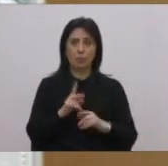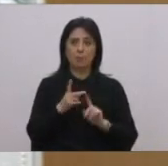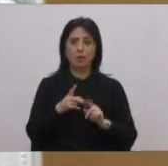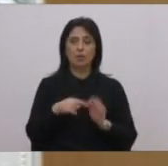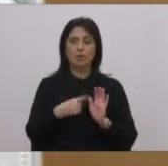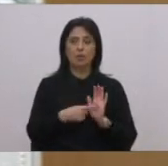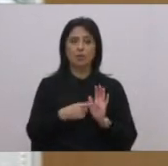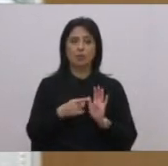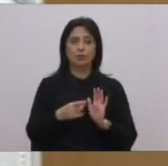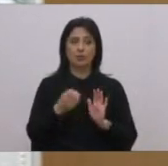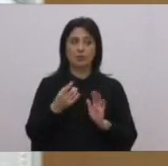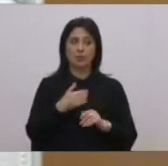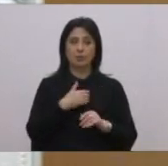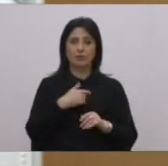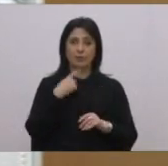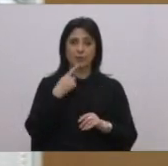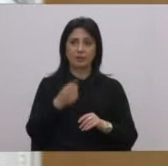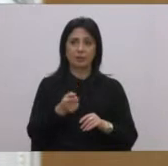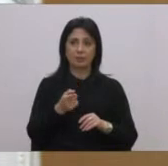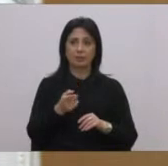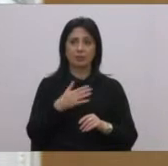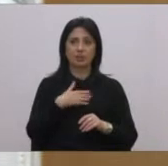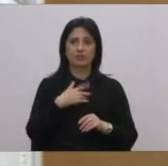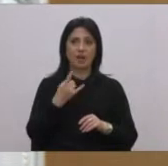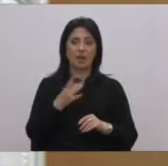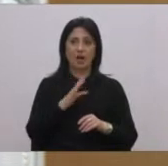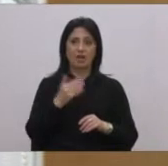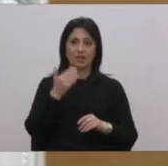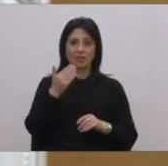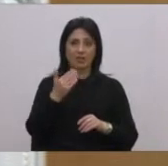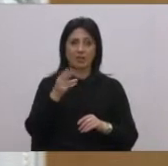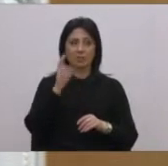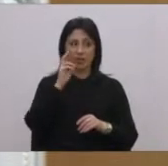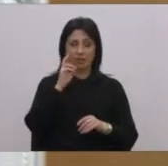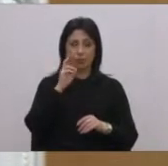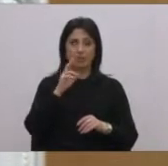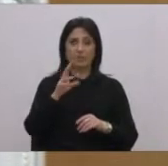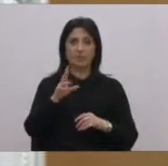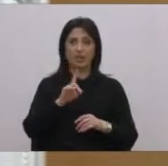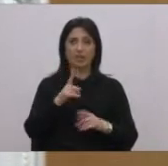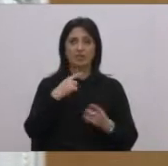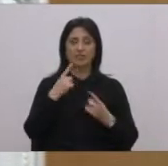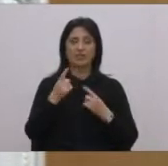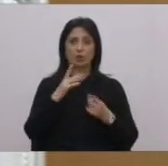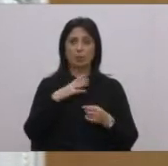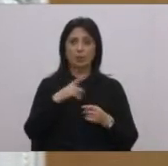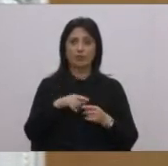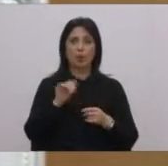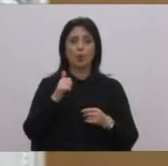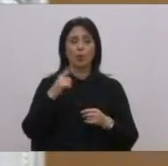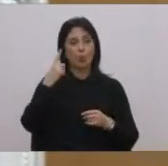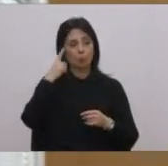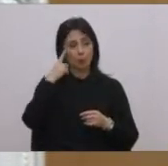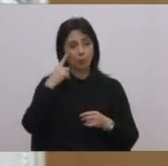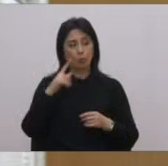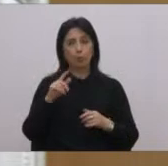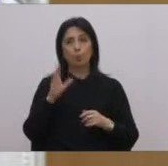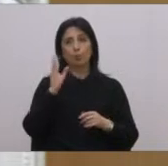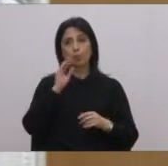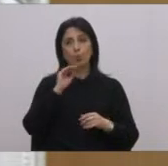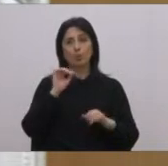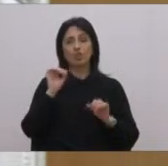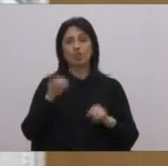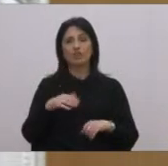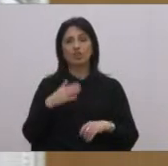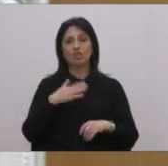sa kithi, kide ertel minda augunișnu, ce n-ar ertel kuentan tavrobas, stonezec, cui s-au obria, rogor picrop, rogor rodis